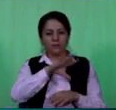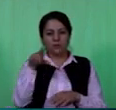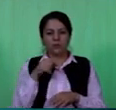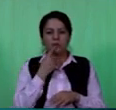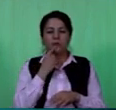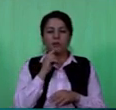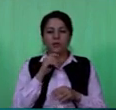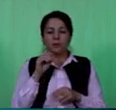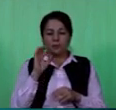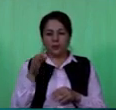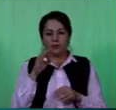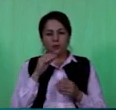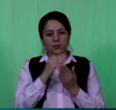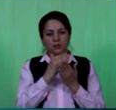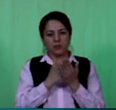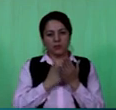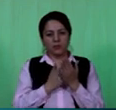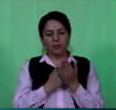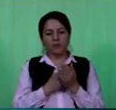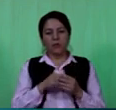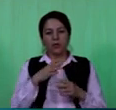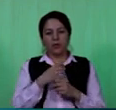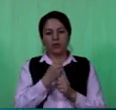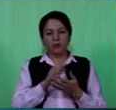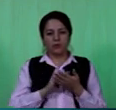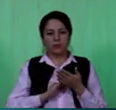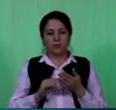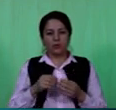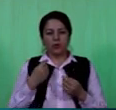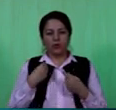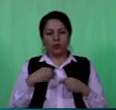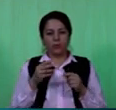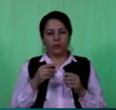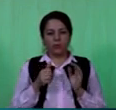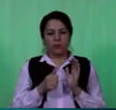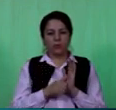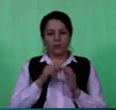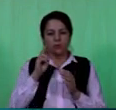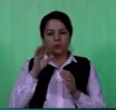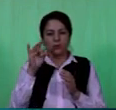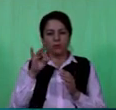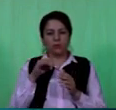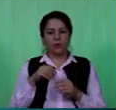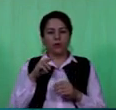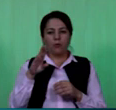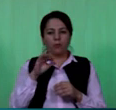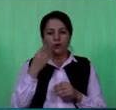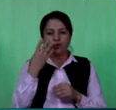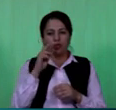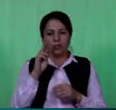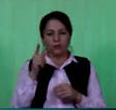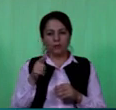запись купили 6 коробок конфет по 4 килограмма нам нужно узнать сколько всего